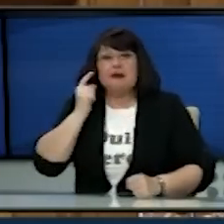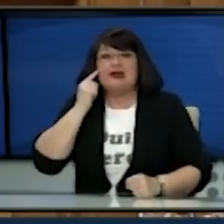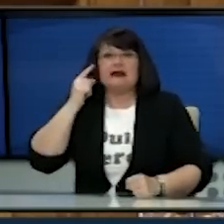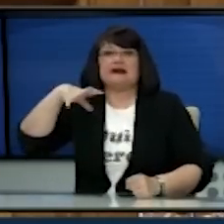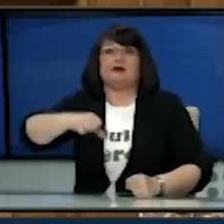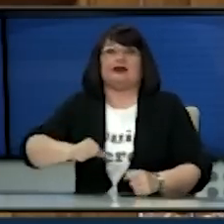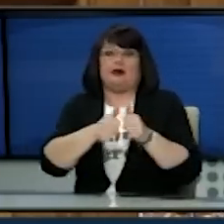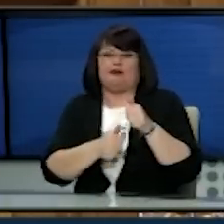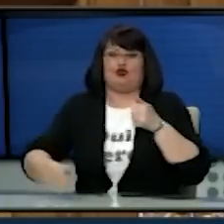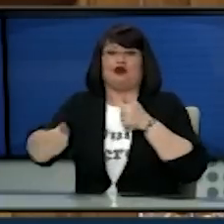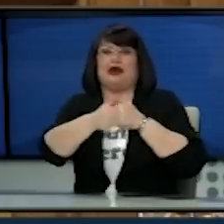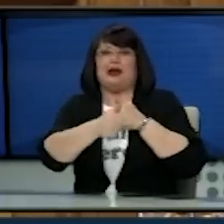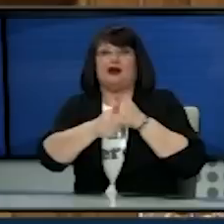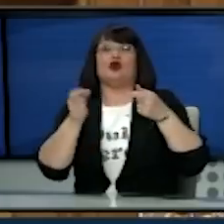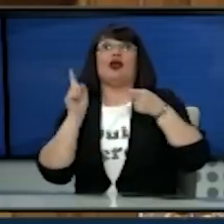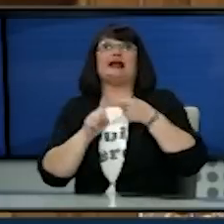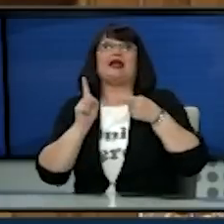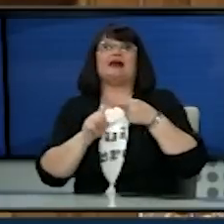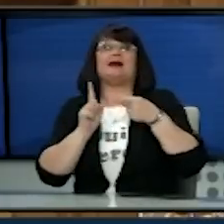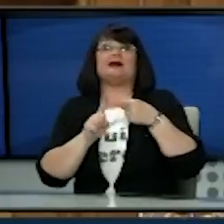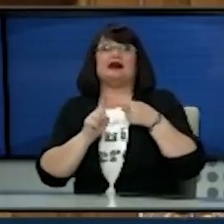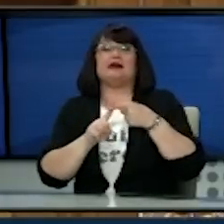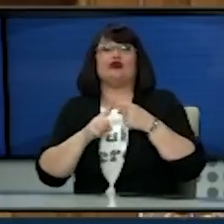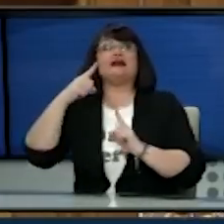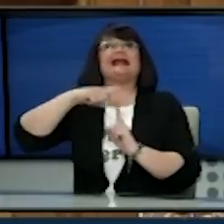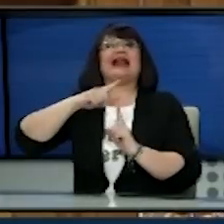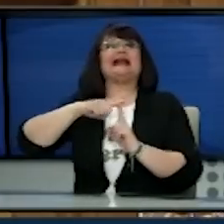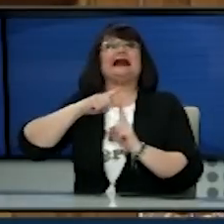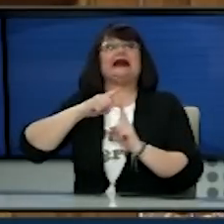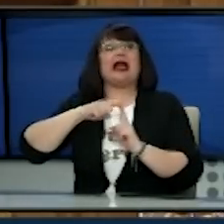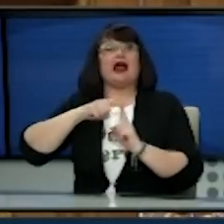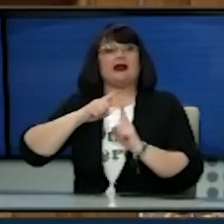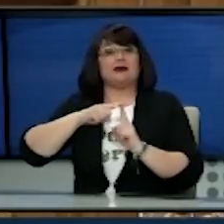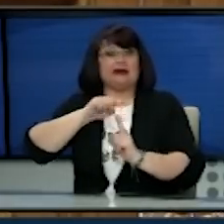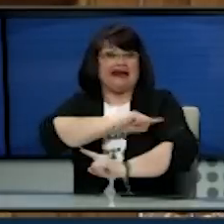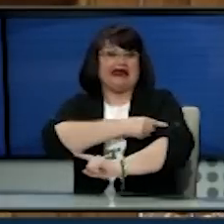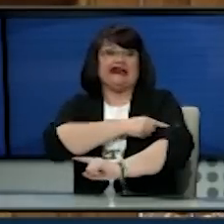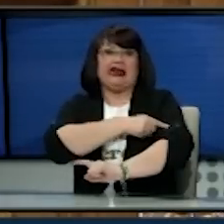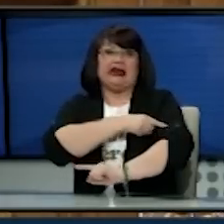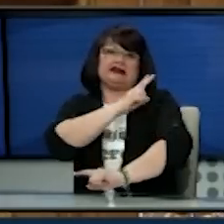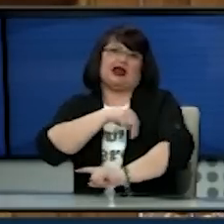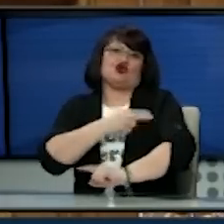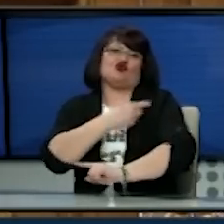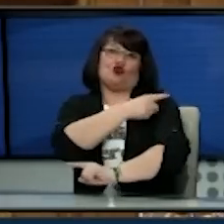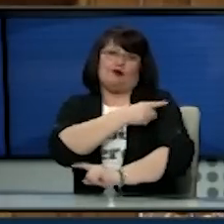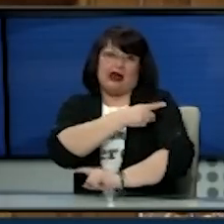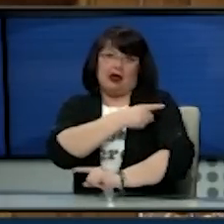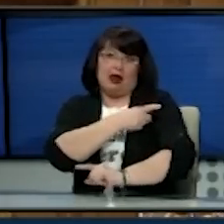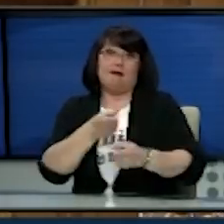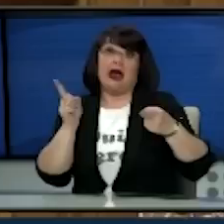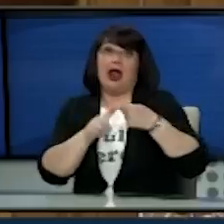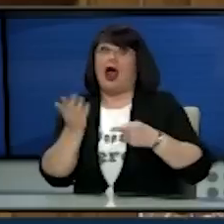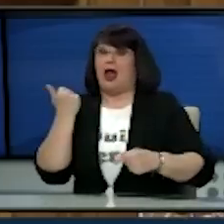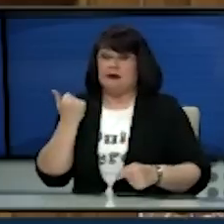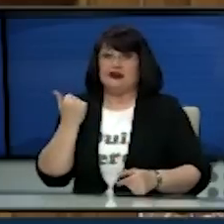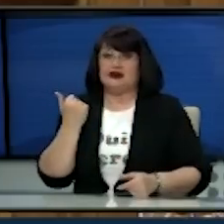εξασφαλίσει προτεραιότητα στα ραντεβού των τακτικών ιατρίων των νοσοκομείων. Μάλιστα, αν δεν τα καταφέρει, τότε